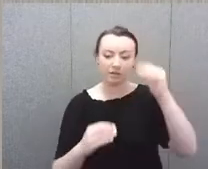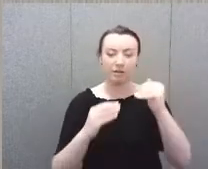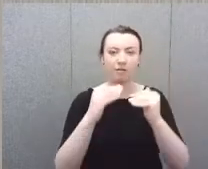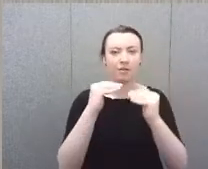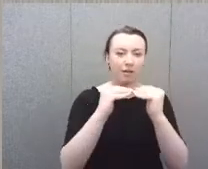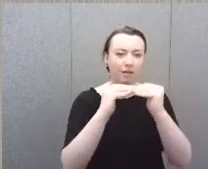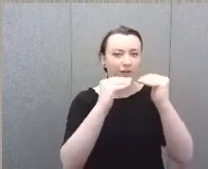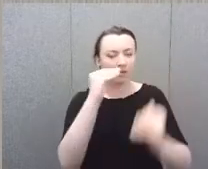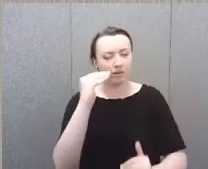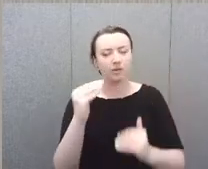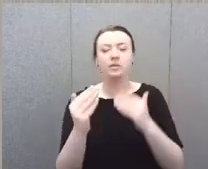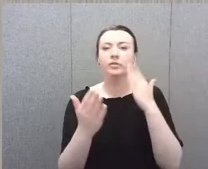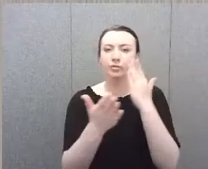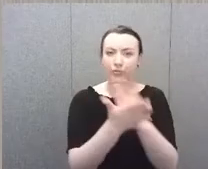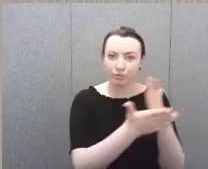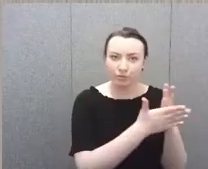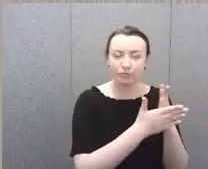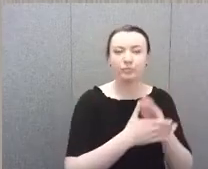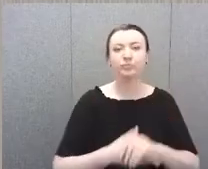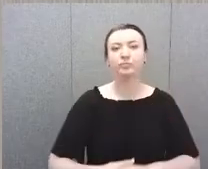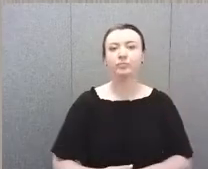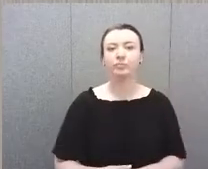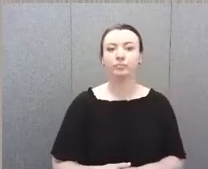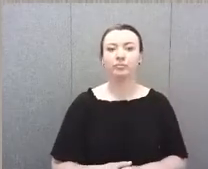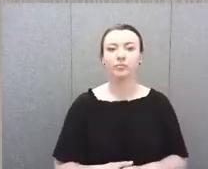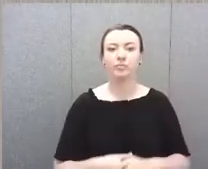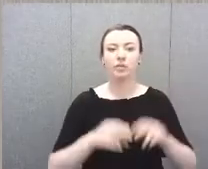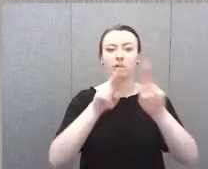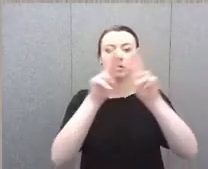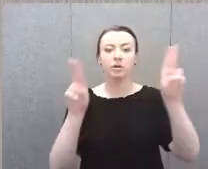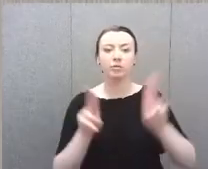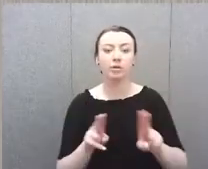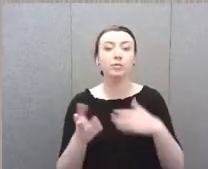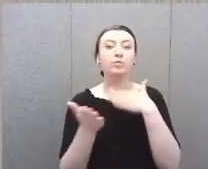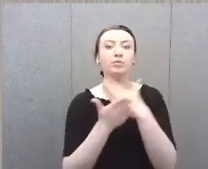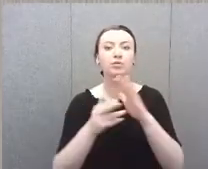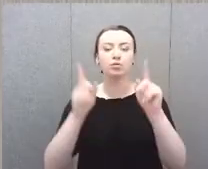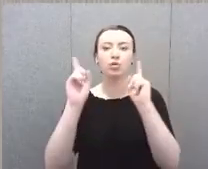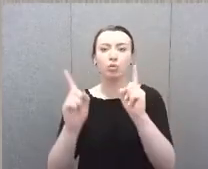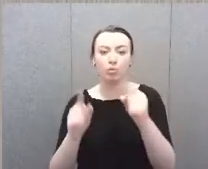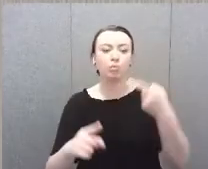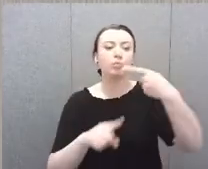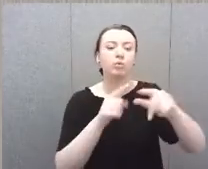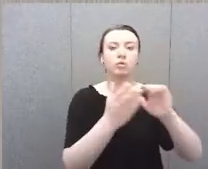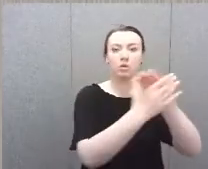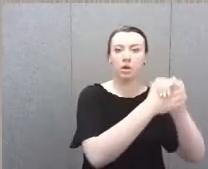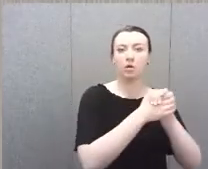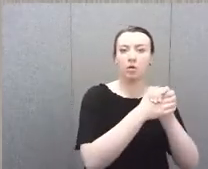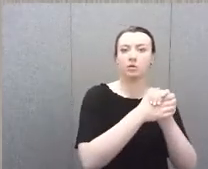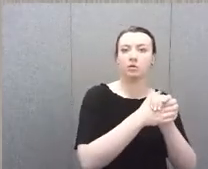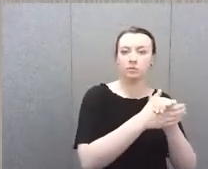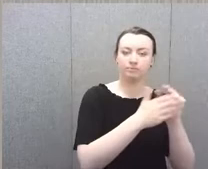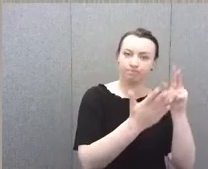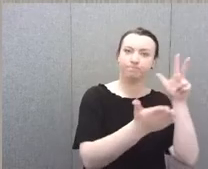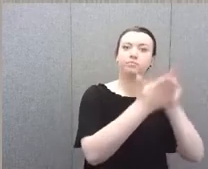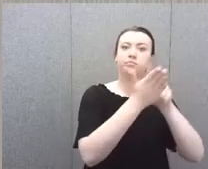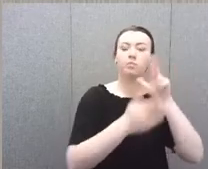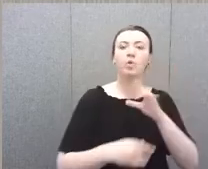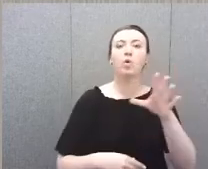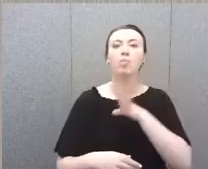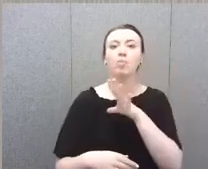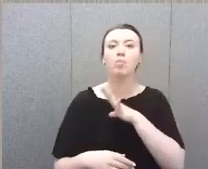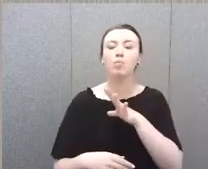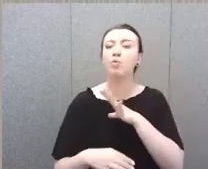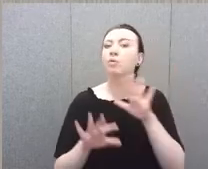было официально признано, что гендерное неравенство означает нарушение